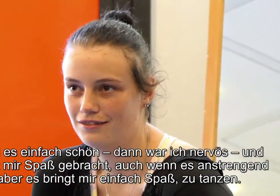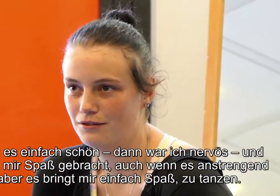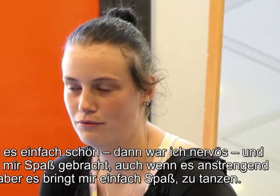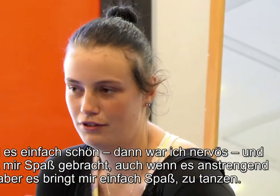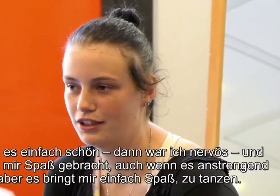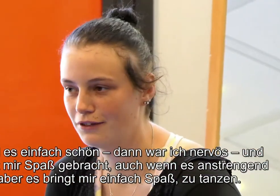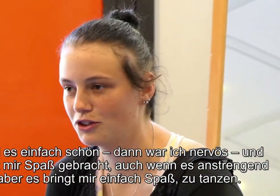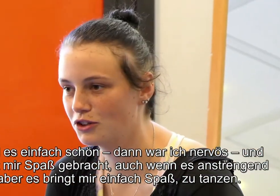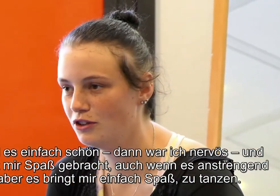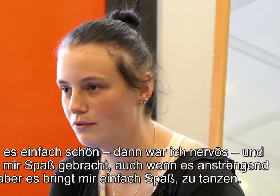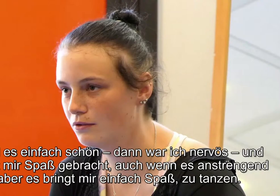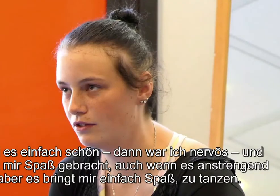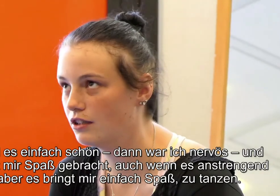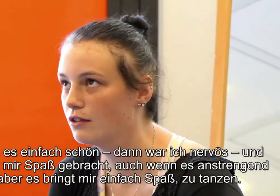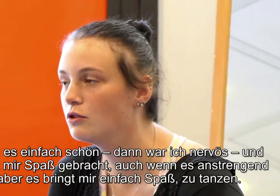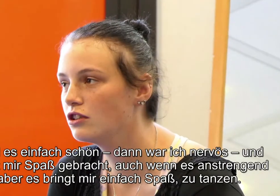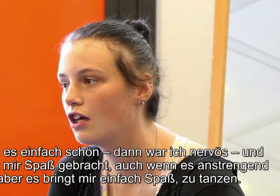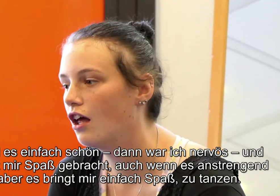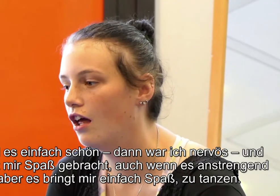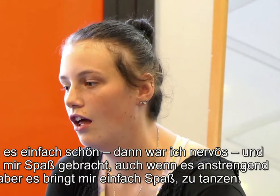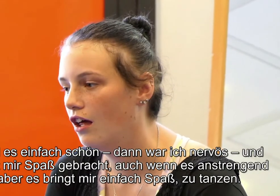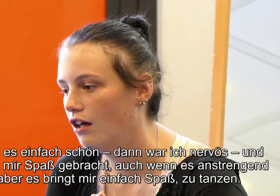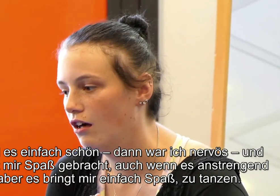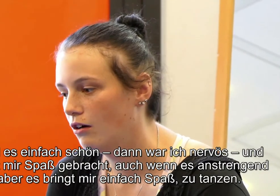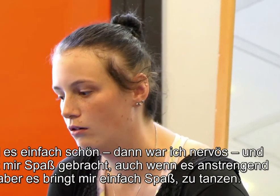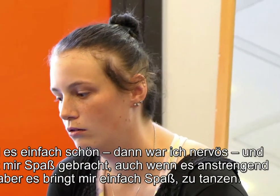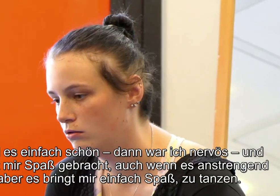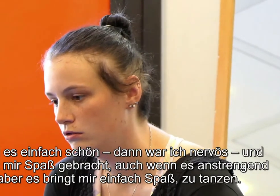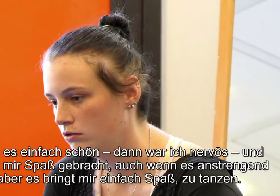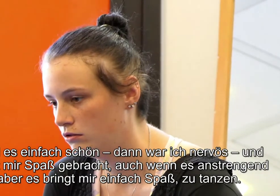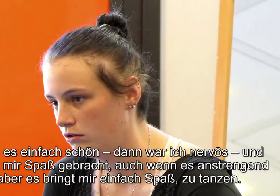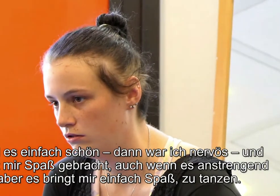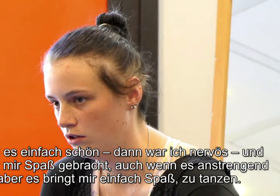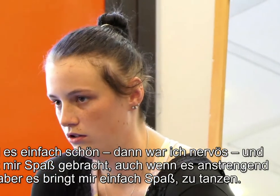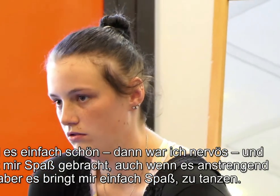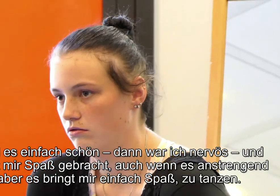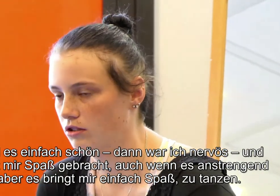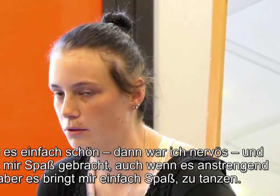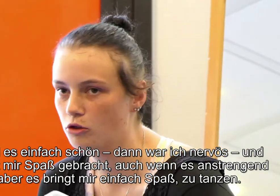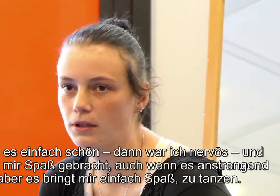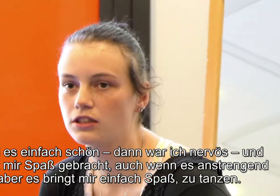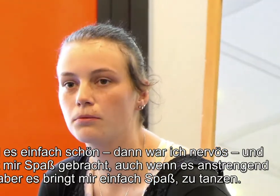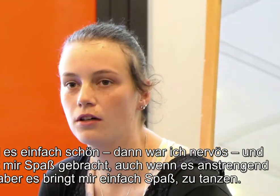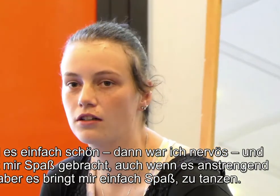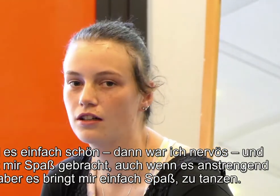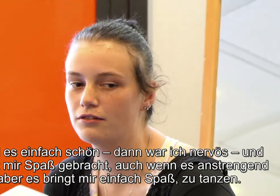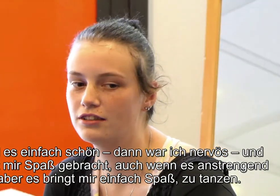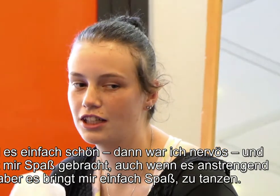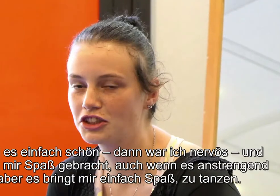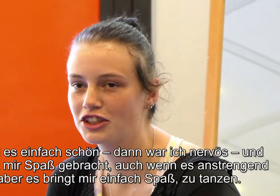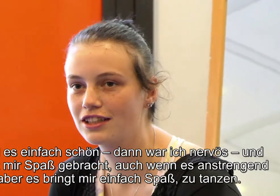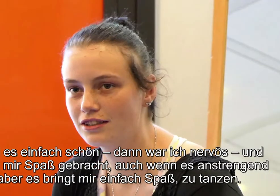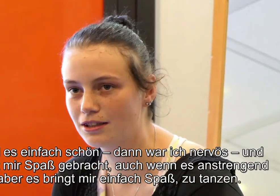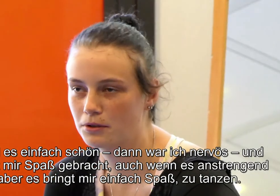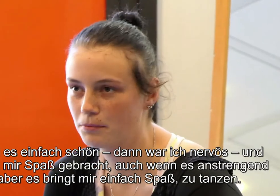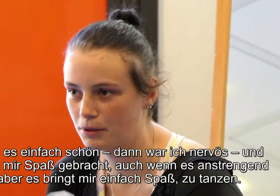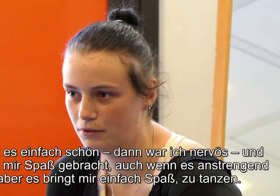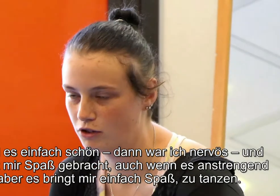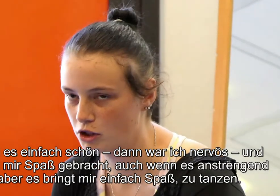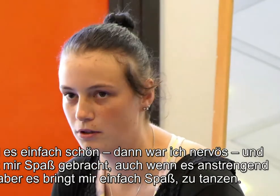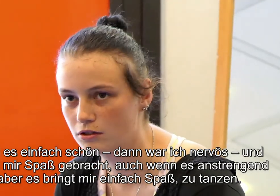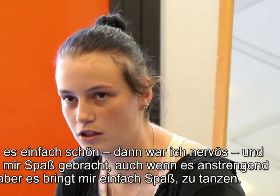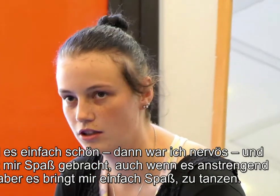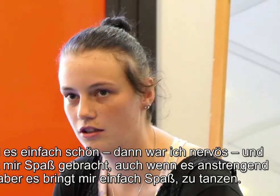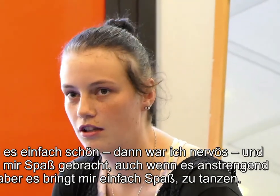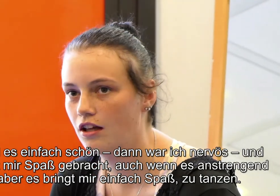schön. Das fand ich einfach schön, dann war ich nervös. Und ja, es hat mir Spaß gebracht, auch wenn es anstrengend ist, aber es